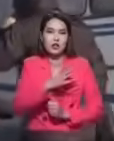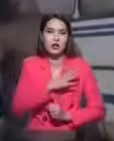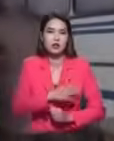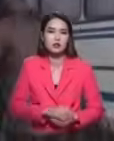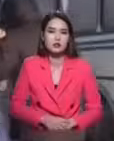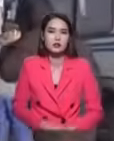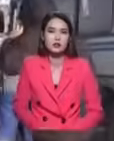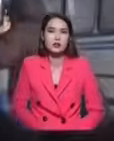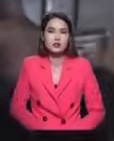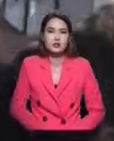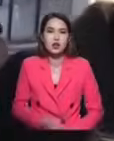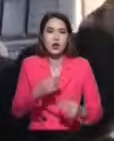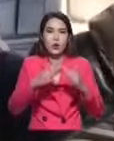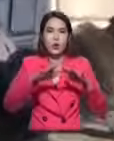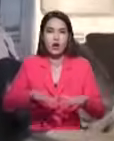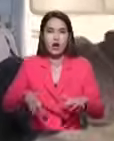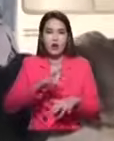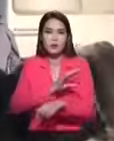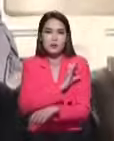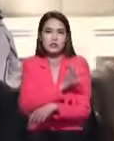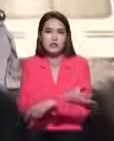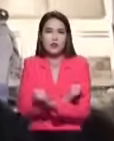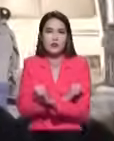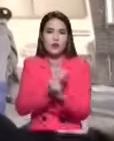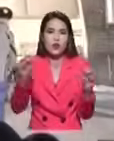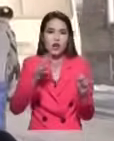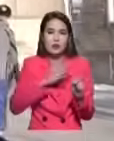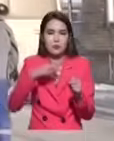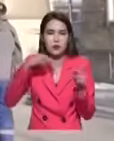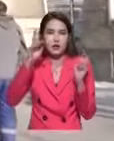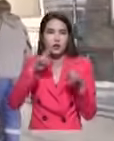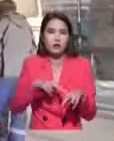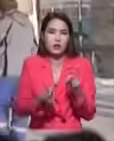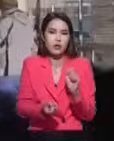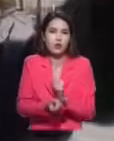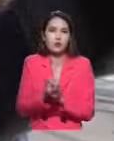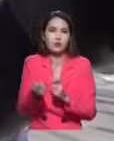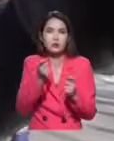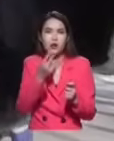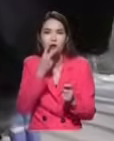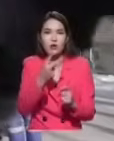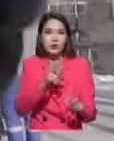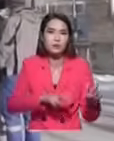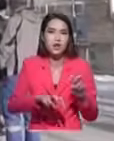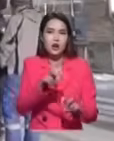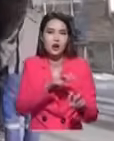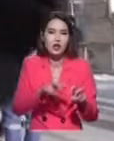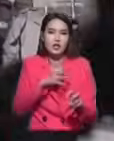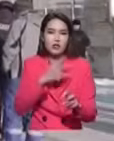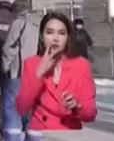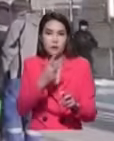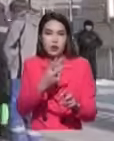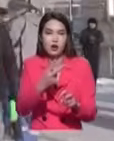взрыв. Пока выскочил, не знаю, откуда взрыв был. А вот пацаны там говорят, что здесь